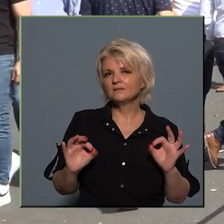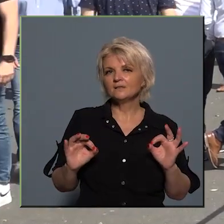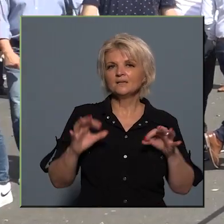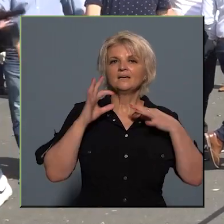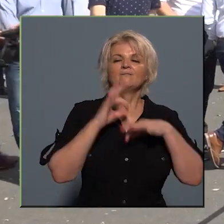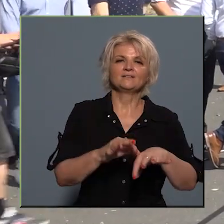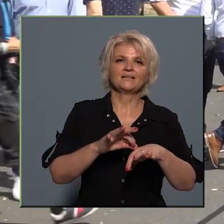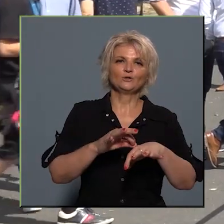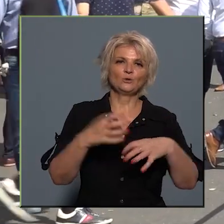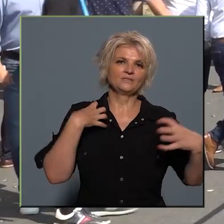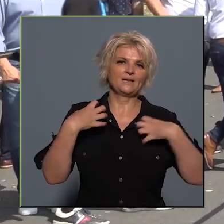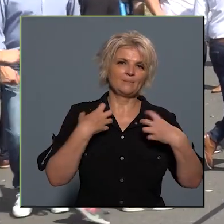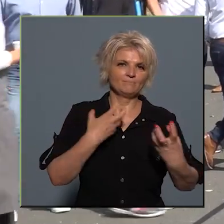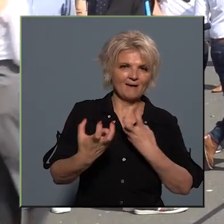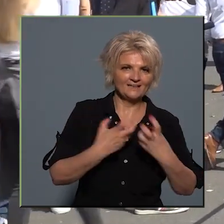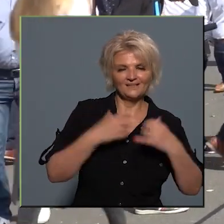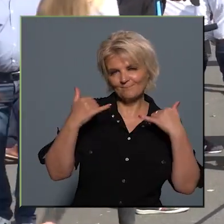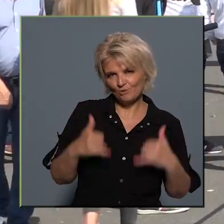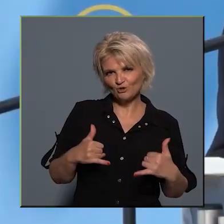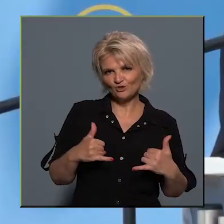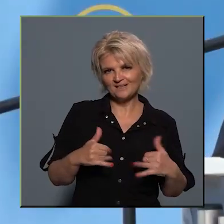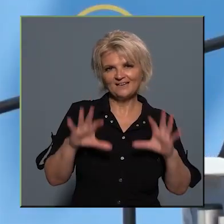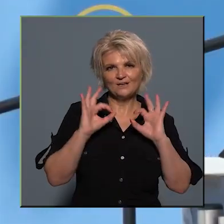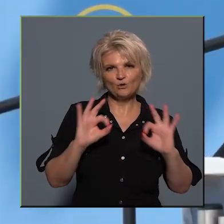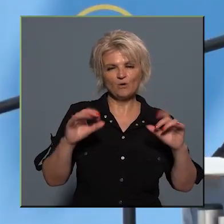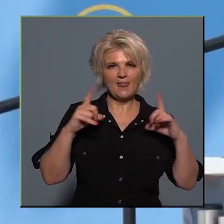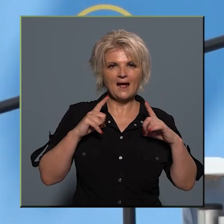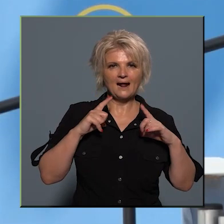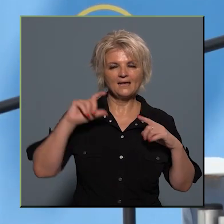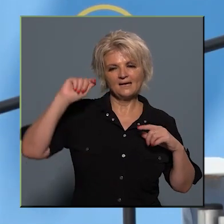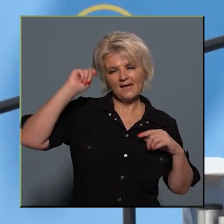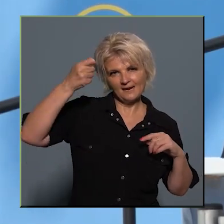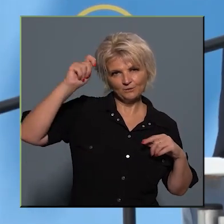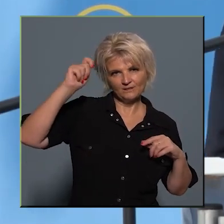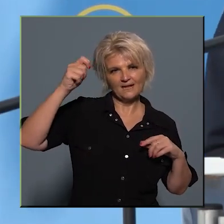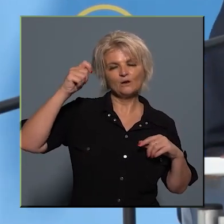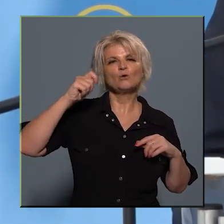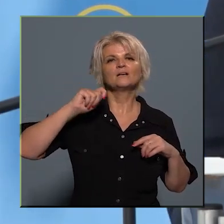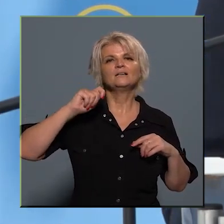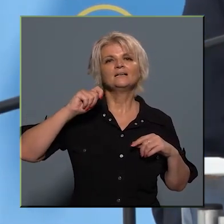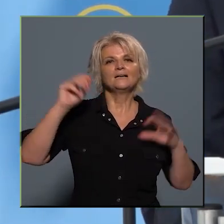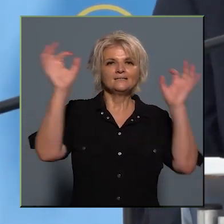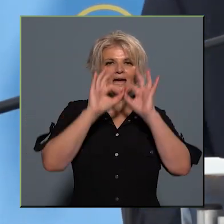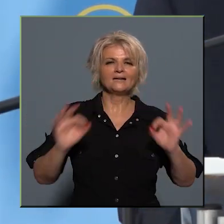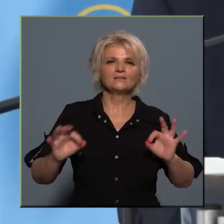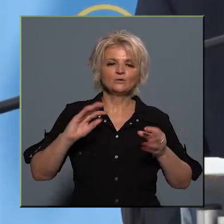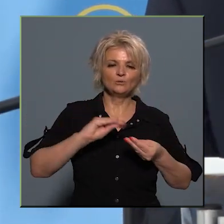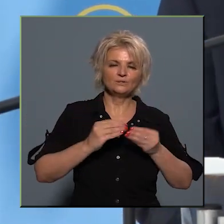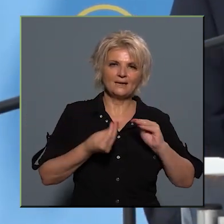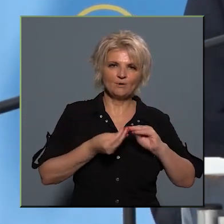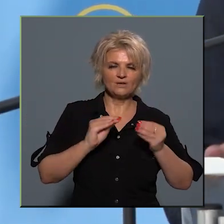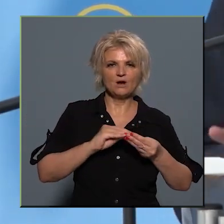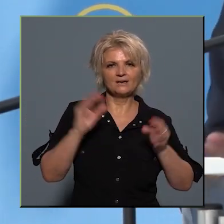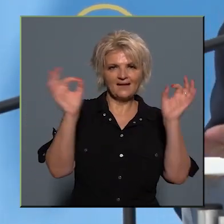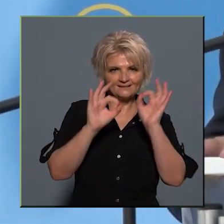szerepét megszerezze. Jelen pillanatban nagyon jól áll az elektrolizálók gyártásában, vagy az üzemanyagcellák